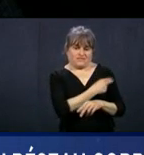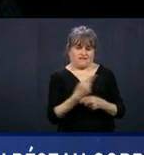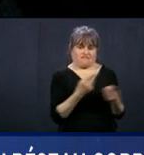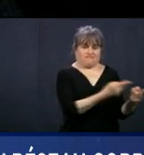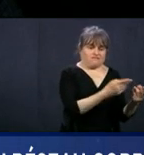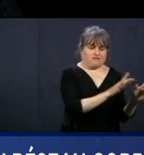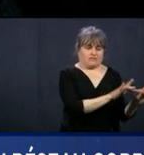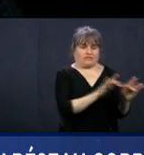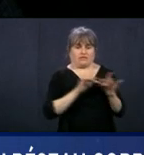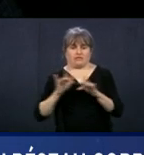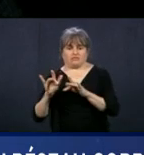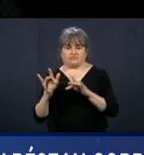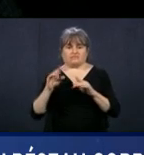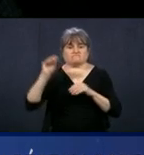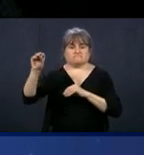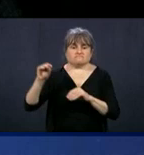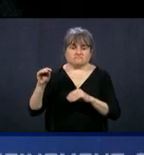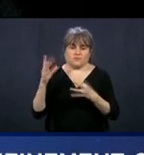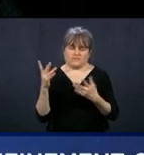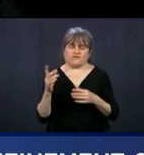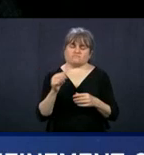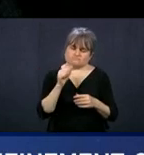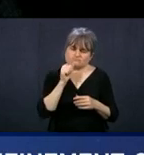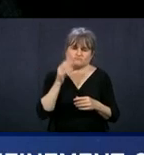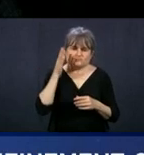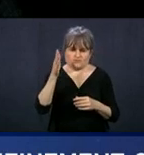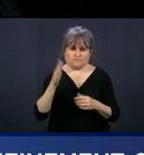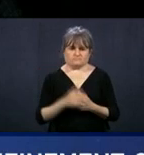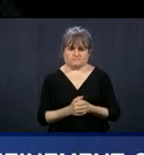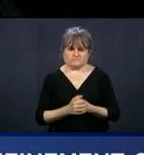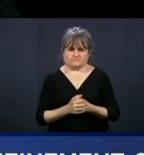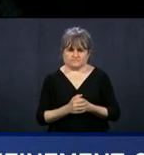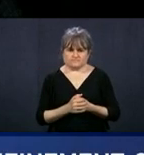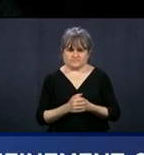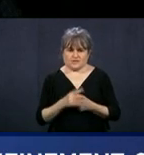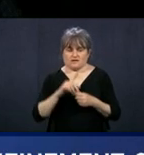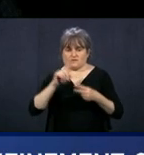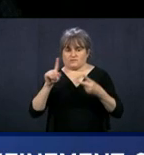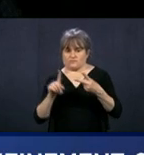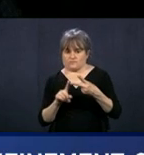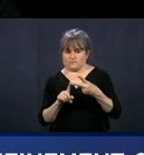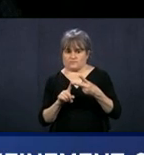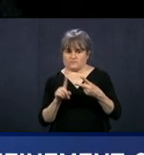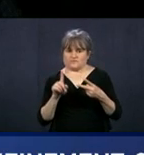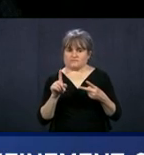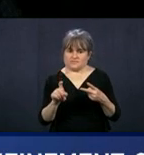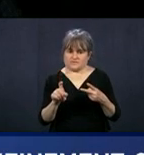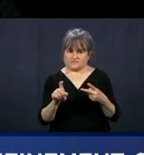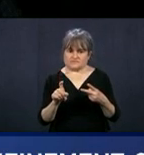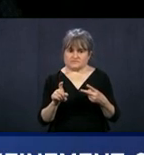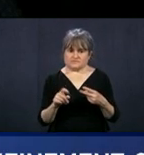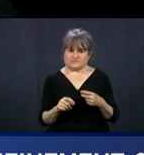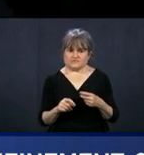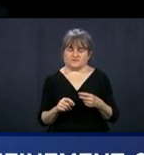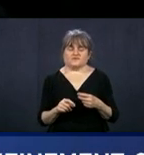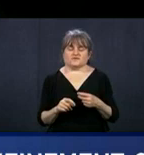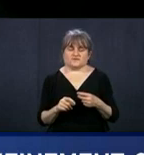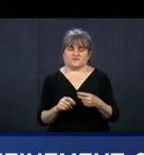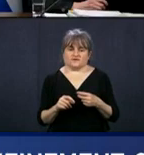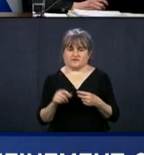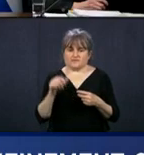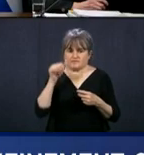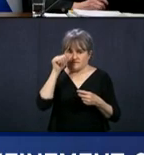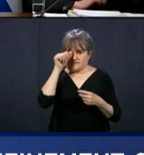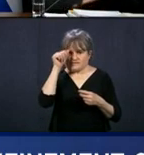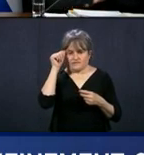vais pas m'aventurer, mais on va vous le transmettre. D'accord, je fais ça. En sous-question, j'ai plein de monde, M. Arruda, qui